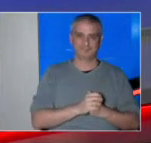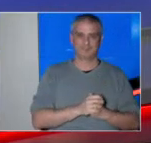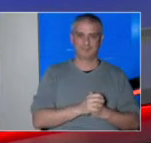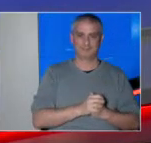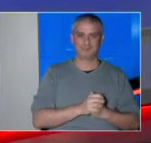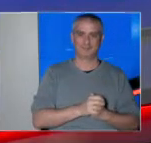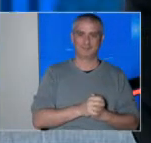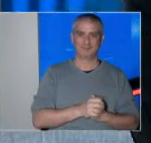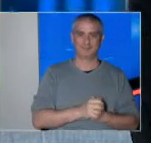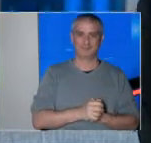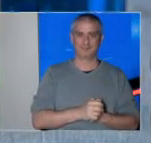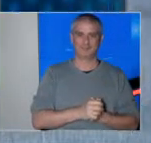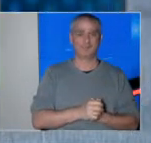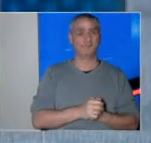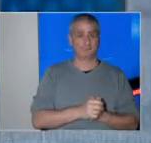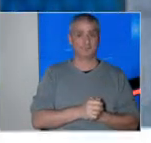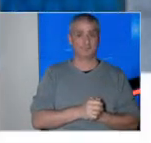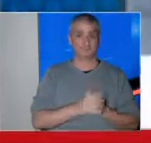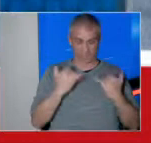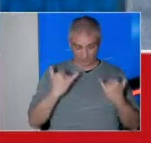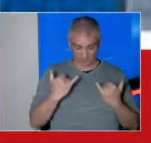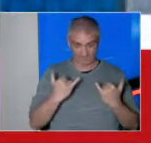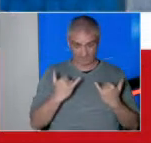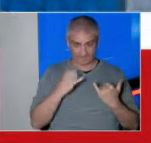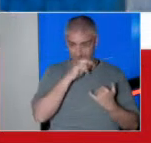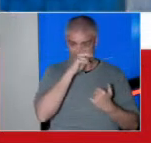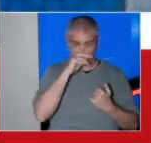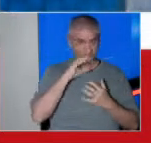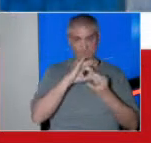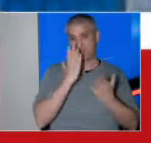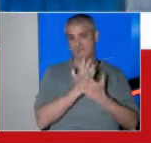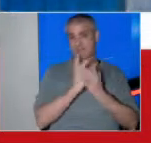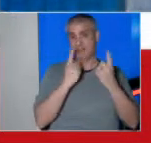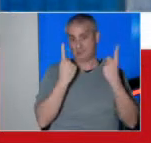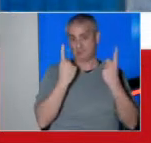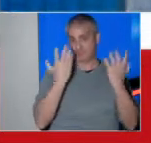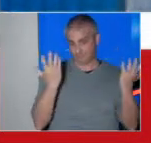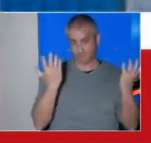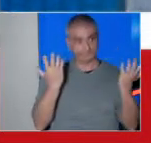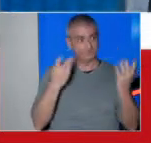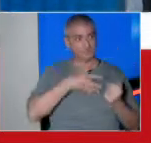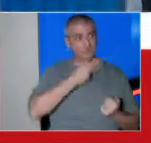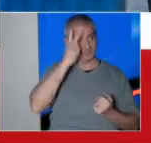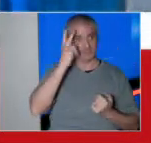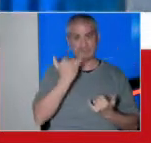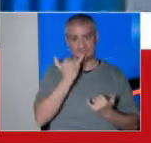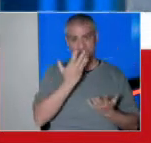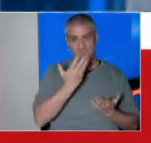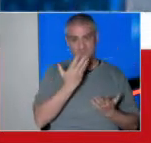תודה. ביי, להתראות. ביי. טוב, עכשיו לפרידה שכבר קרתה, כן, בית"ר ירושלים, אנחנו מקווים